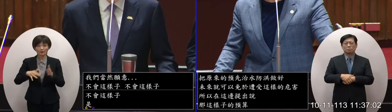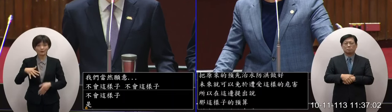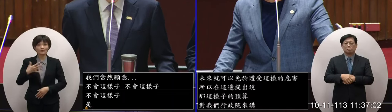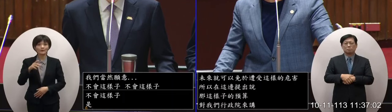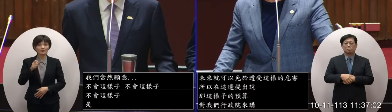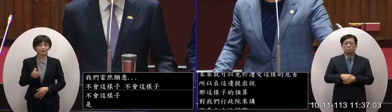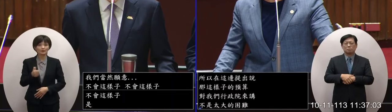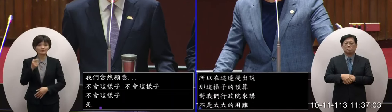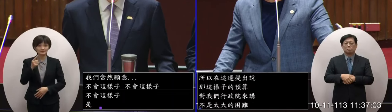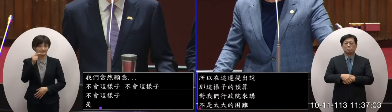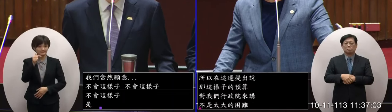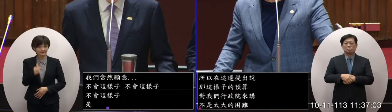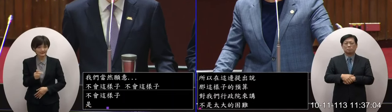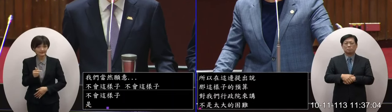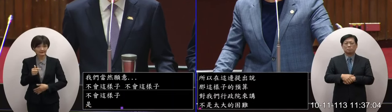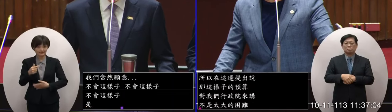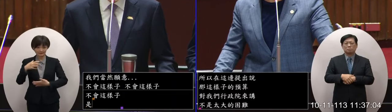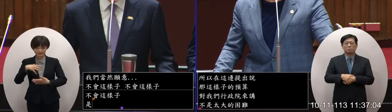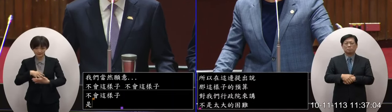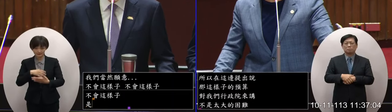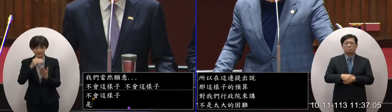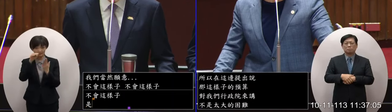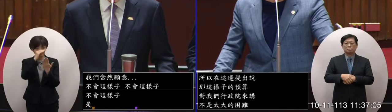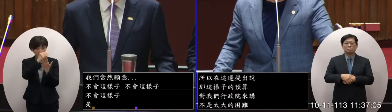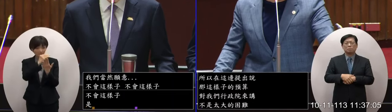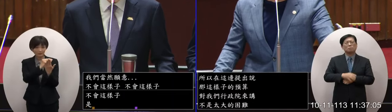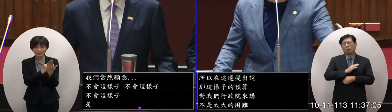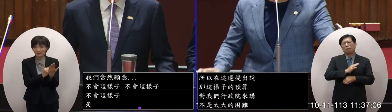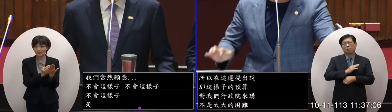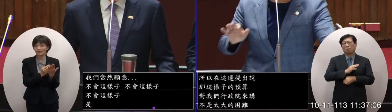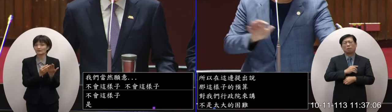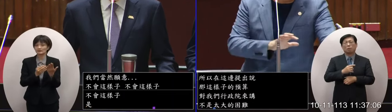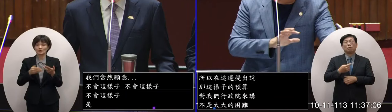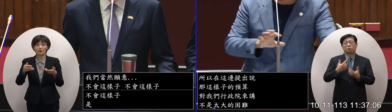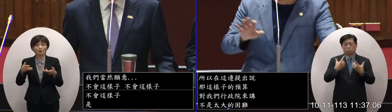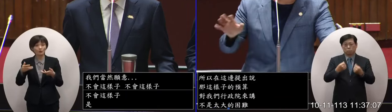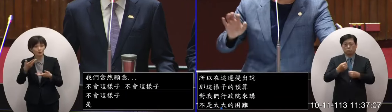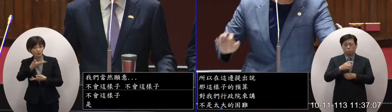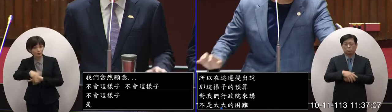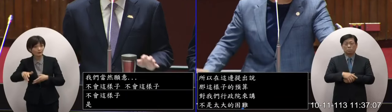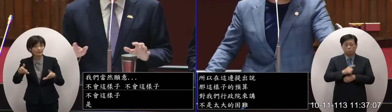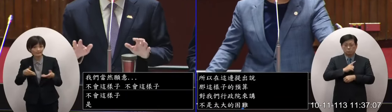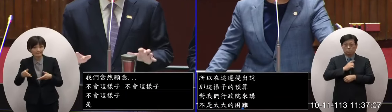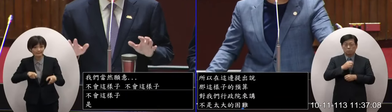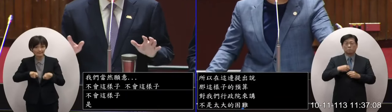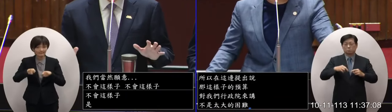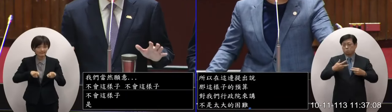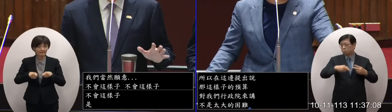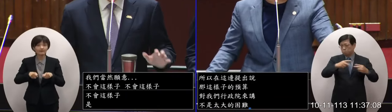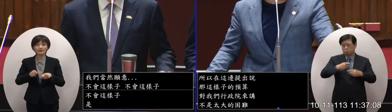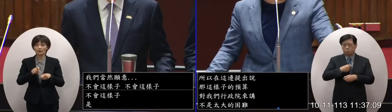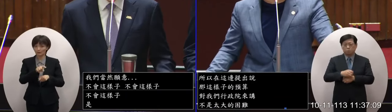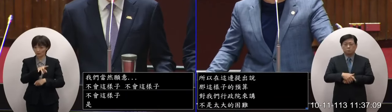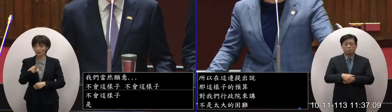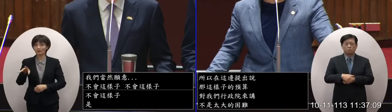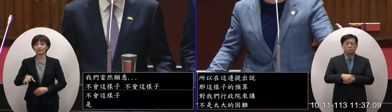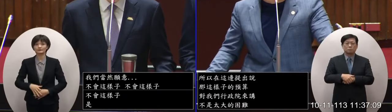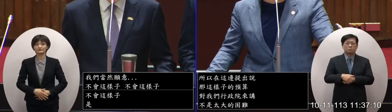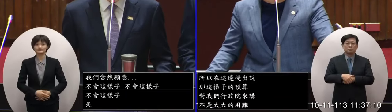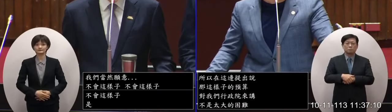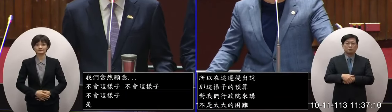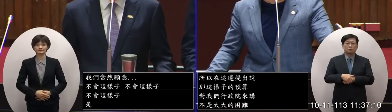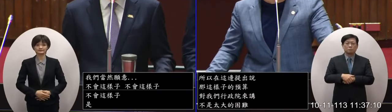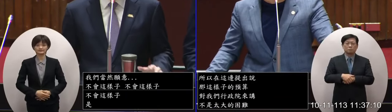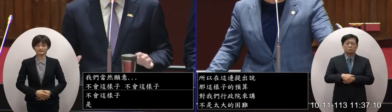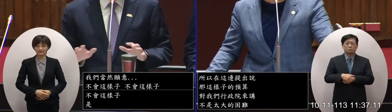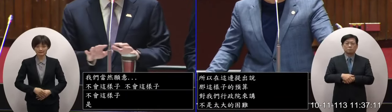是系统性的治水的工程的这个预算。 当然，因为我们区域内很 多的系统治水都要做，我通过之后，我们就能照计划的优先顺序